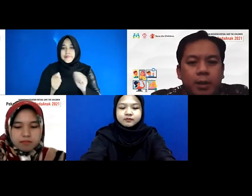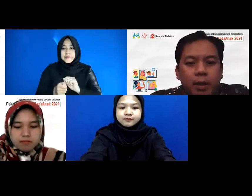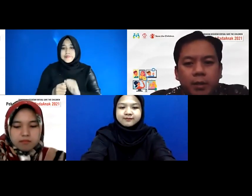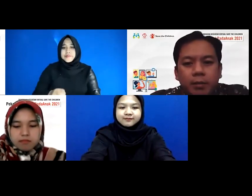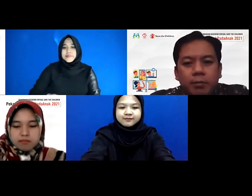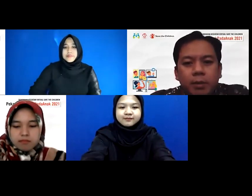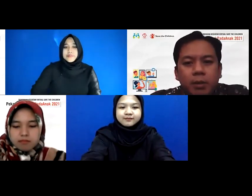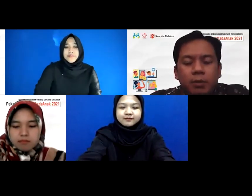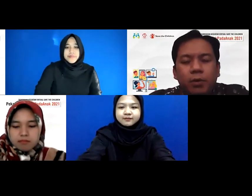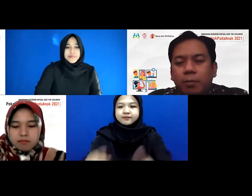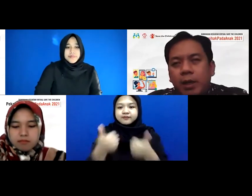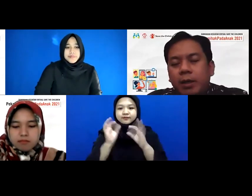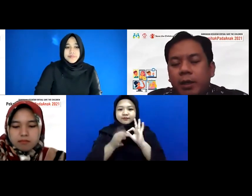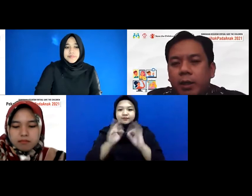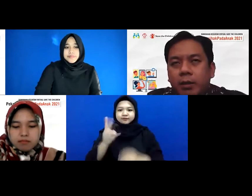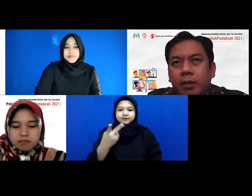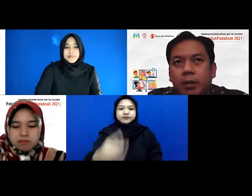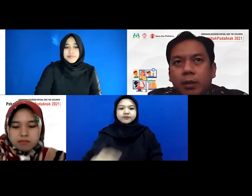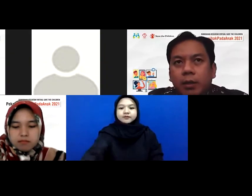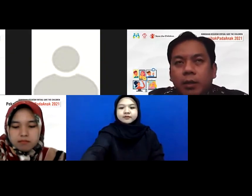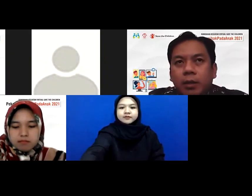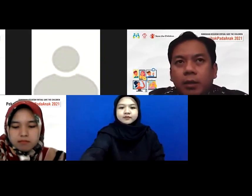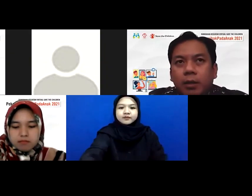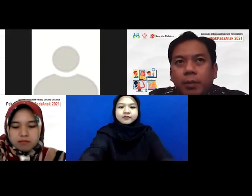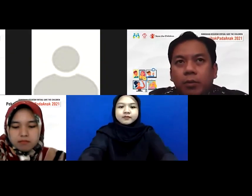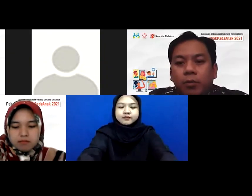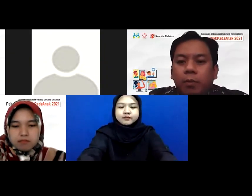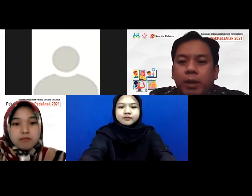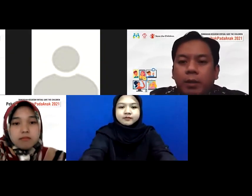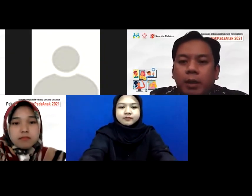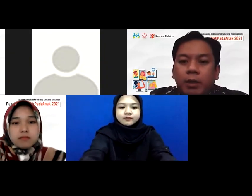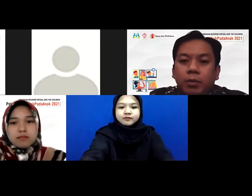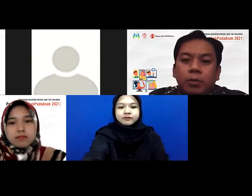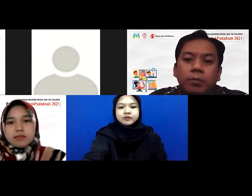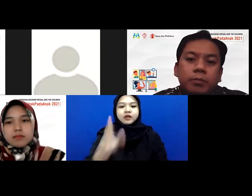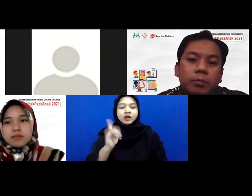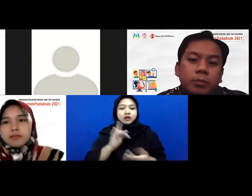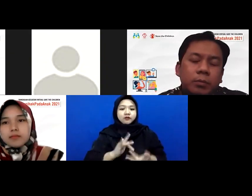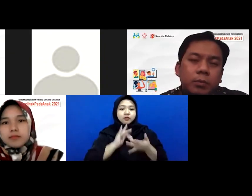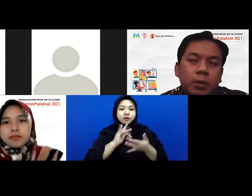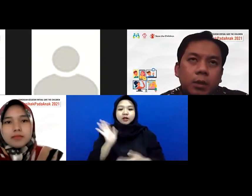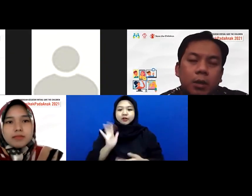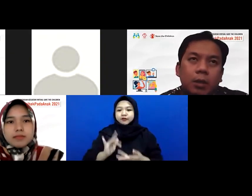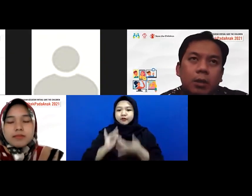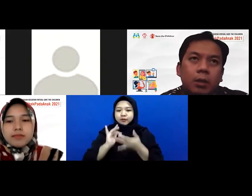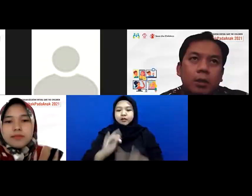ada yang informal, ada yang formal, dan itu